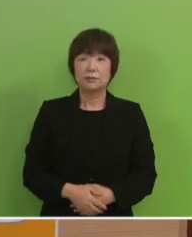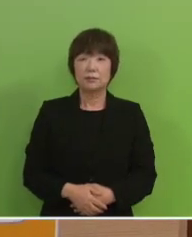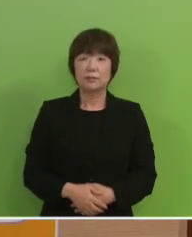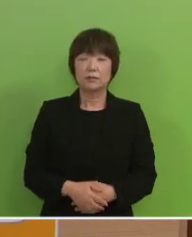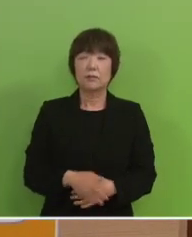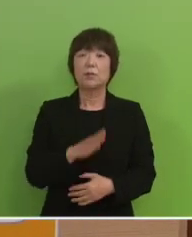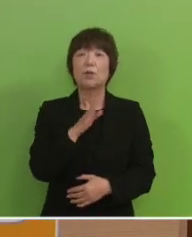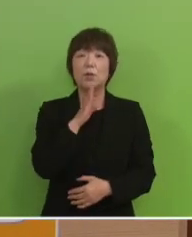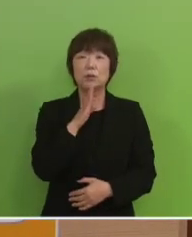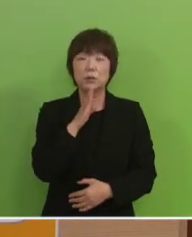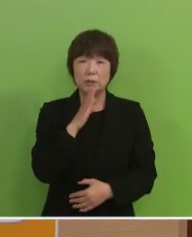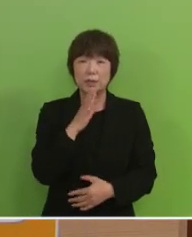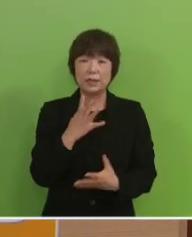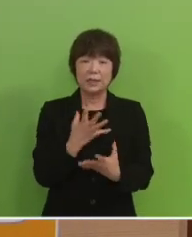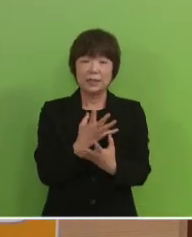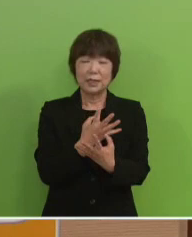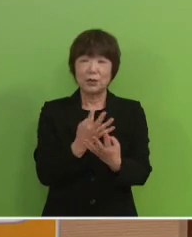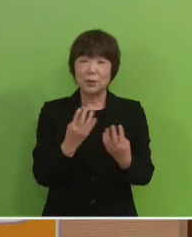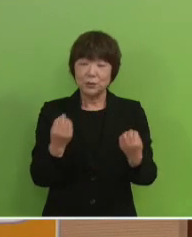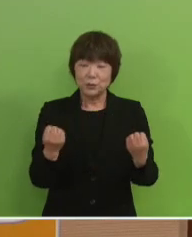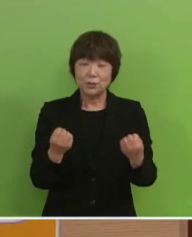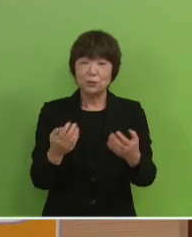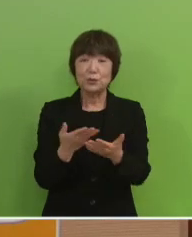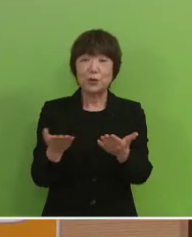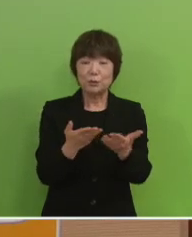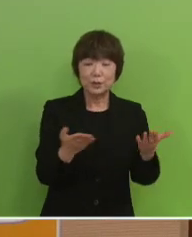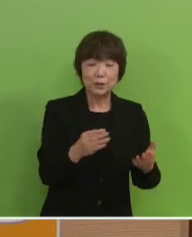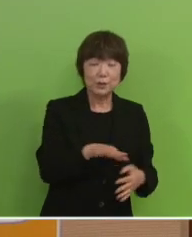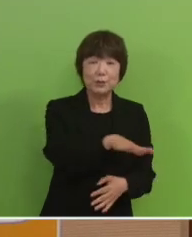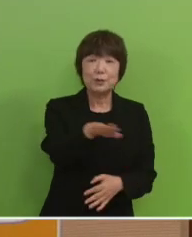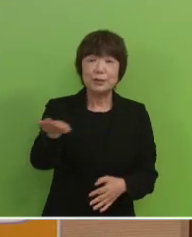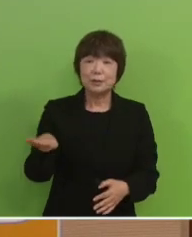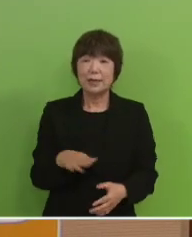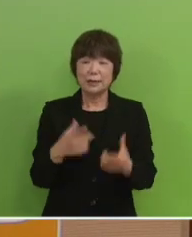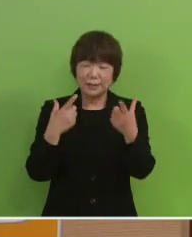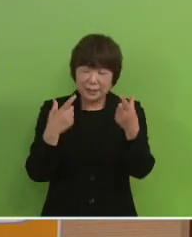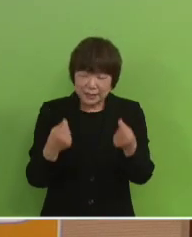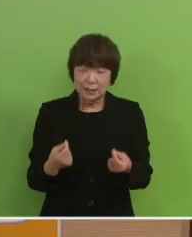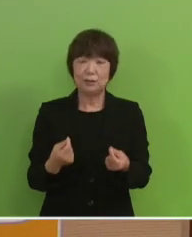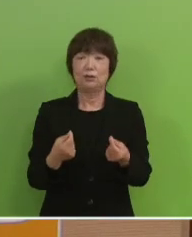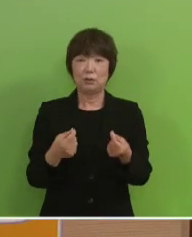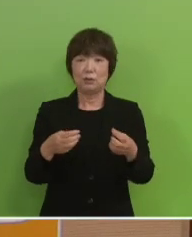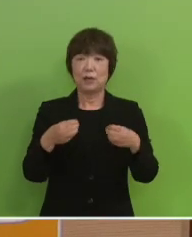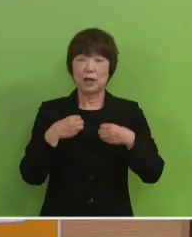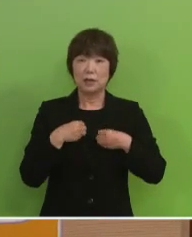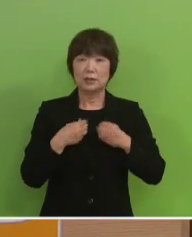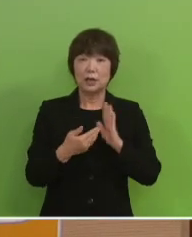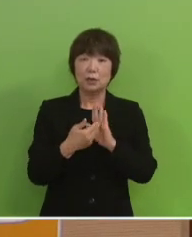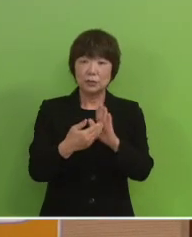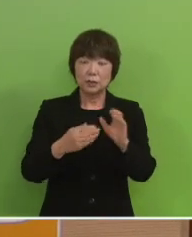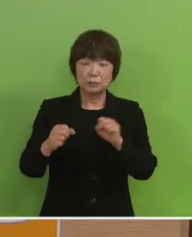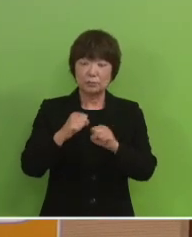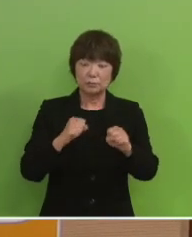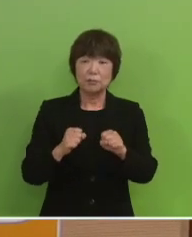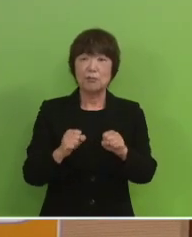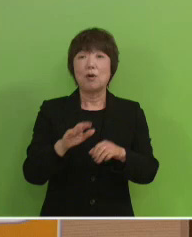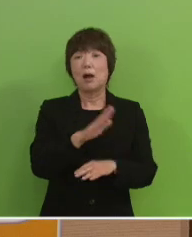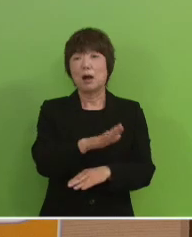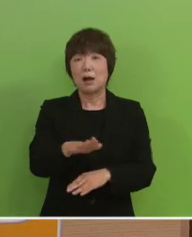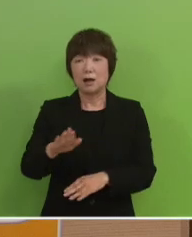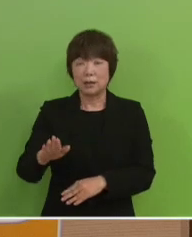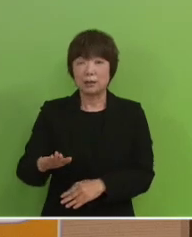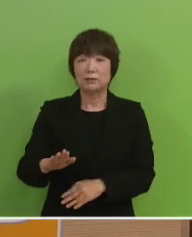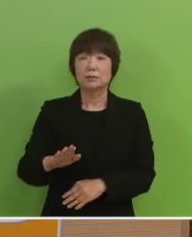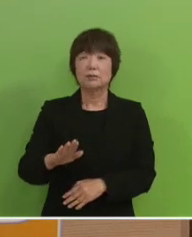に大多数のお店はですねええしっかりとした感染対策を取っていただいてます